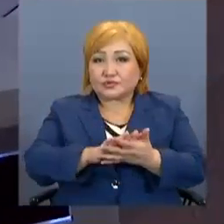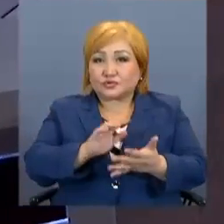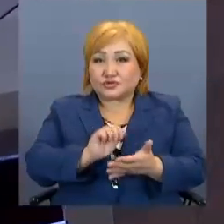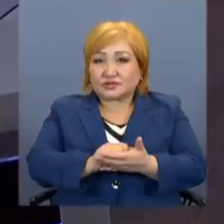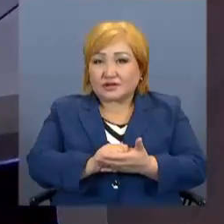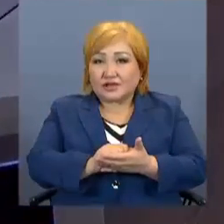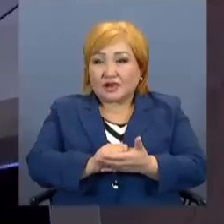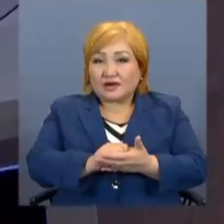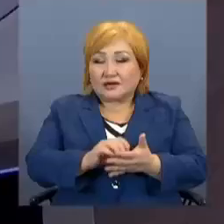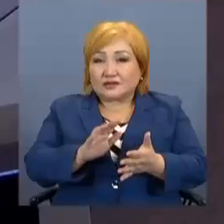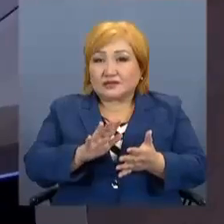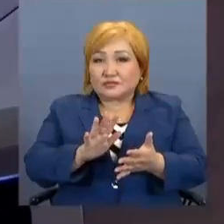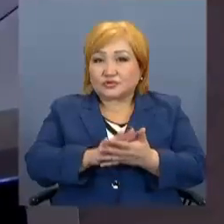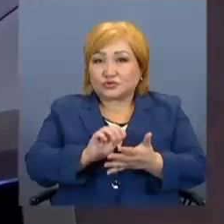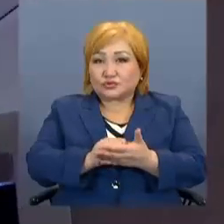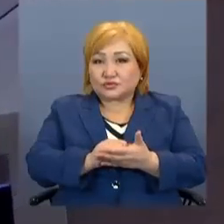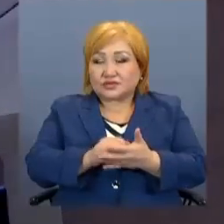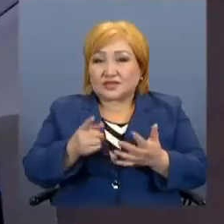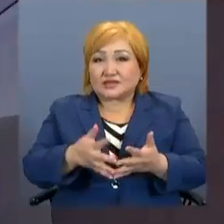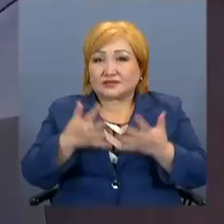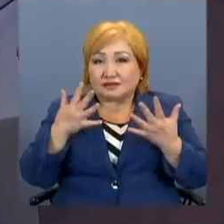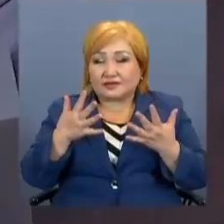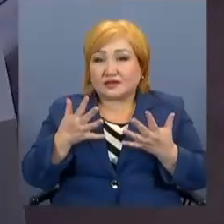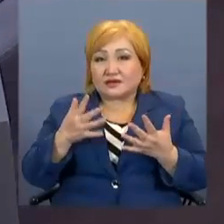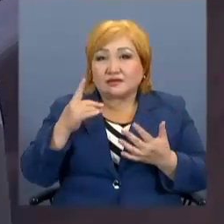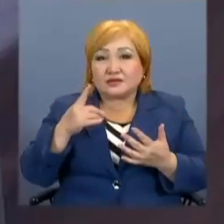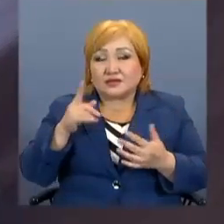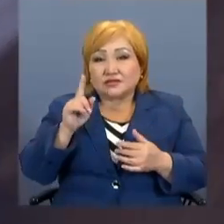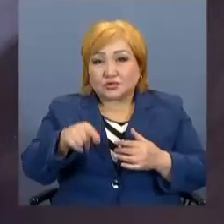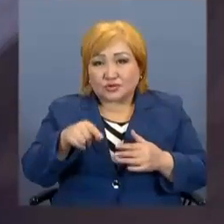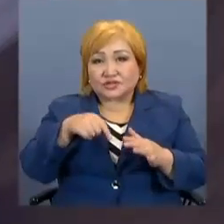құқықтық шаралар қолданды, бұзушылықтар анықталды. Оның ішінде жаңағы